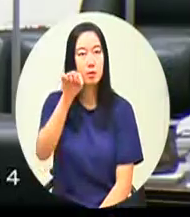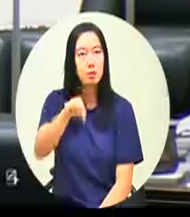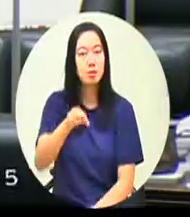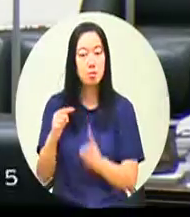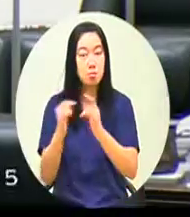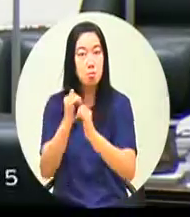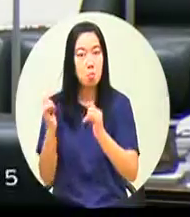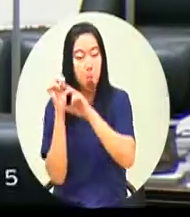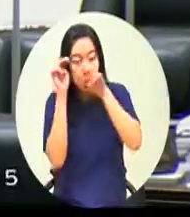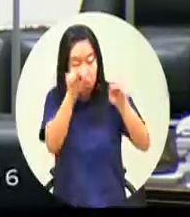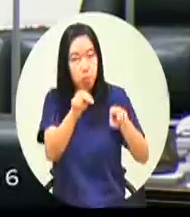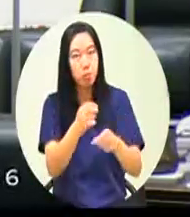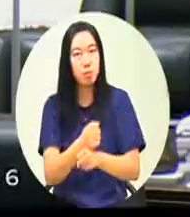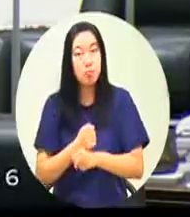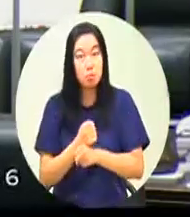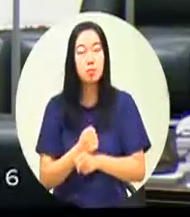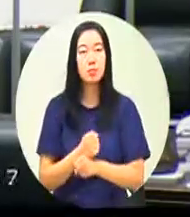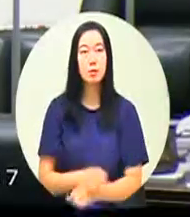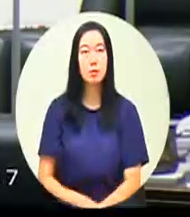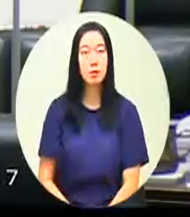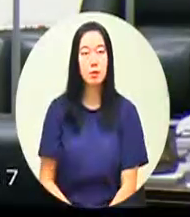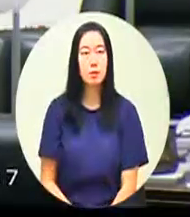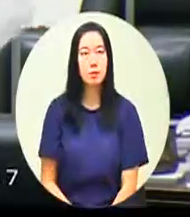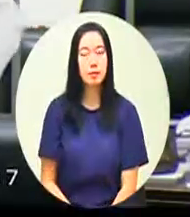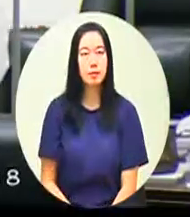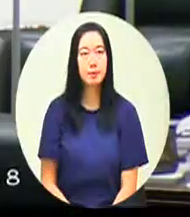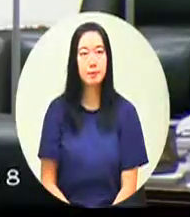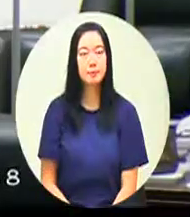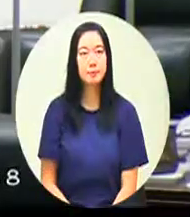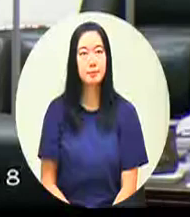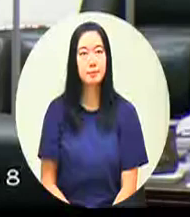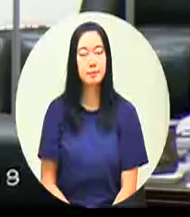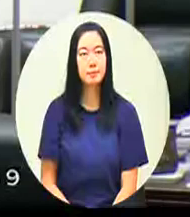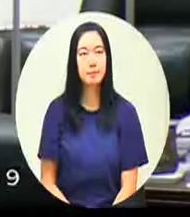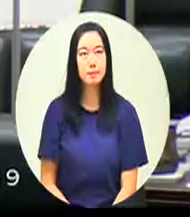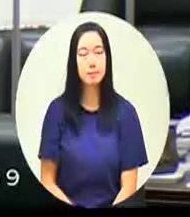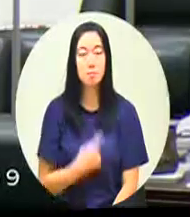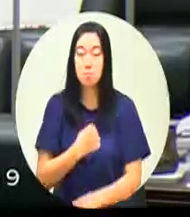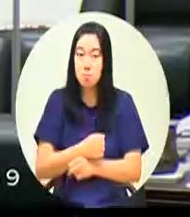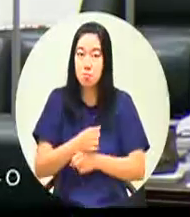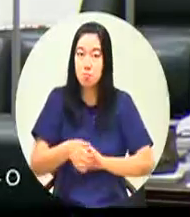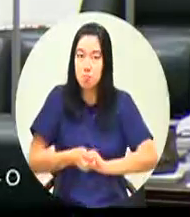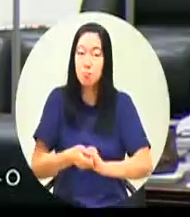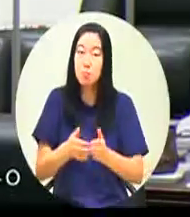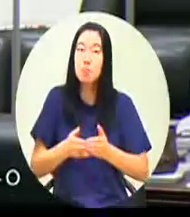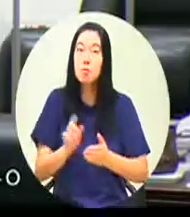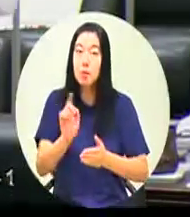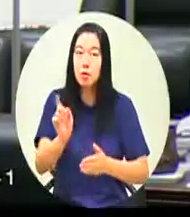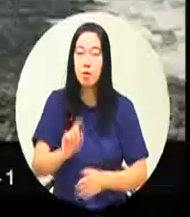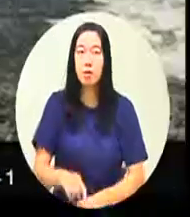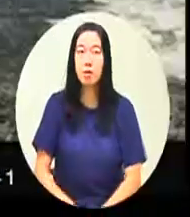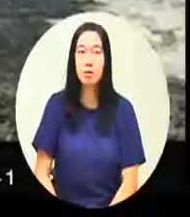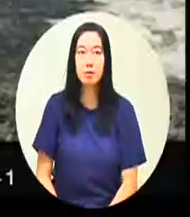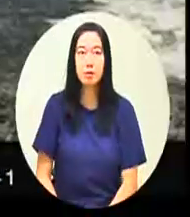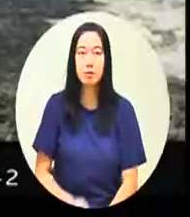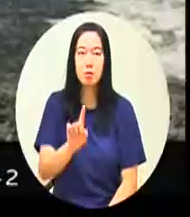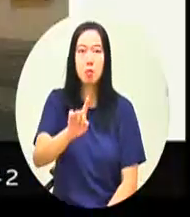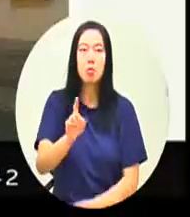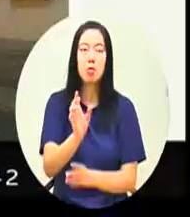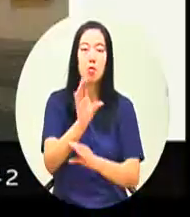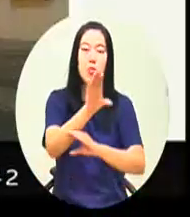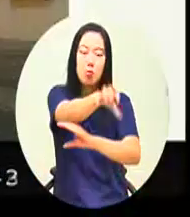哦，老百姓都在看，好、哦，所以呢，我们一定，你看，哈、啊，挖了以